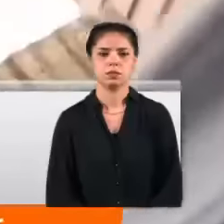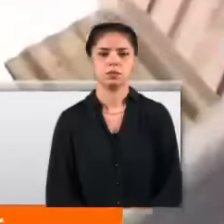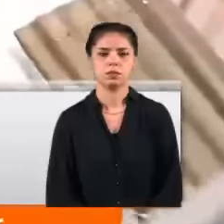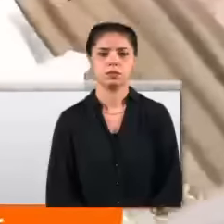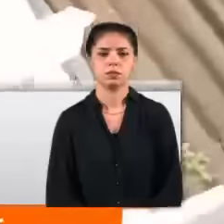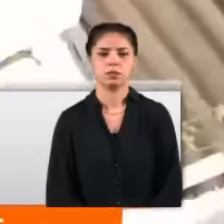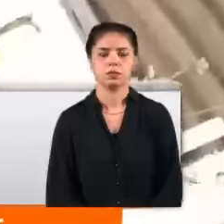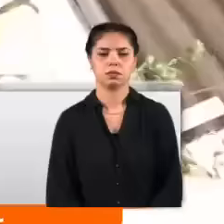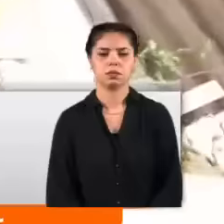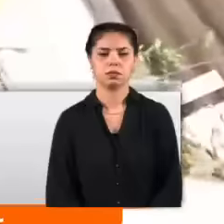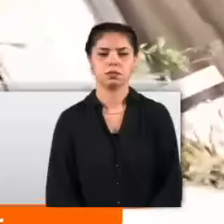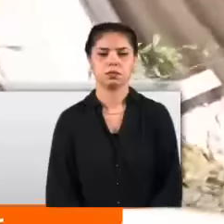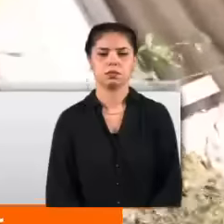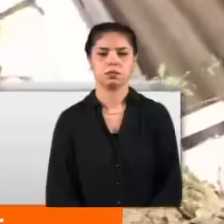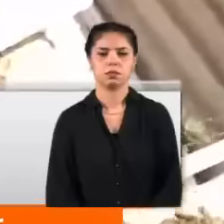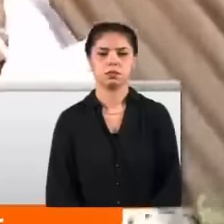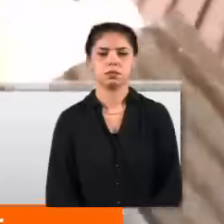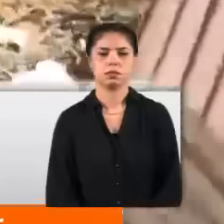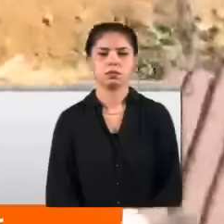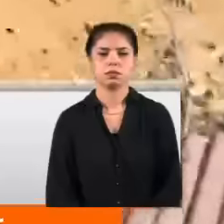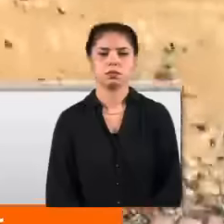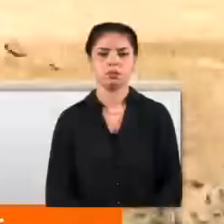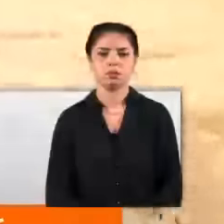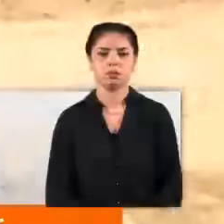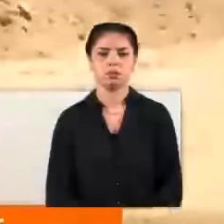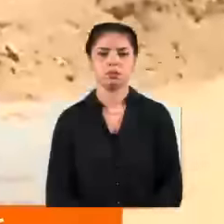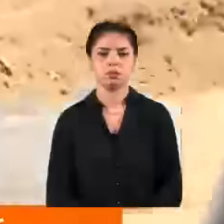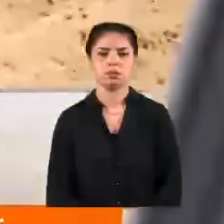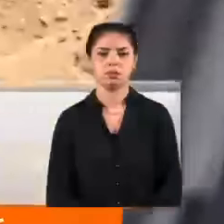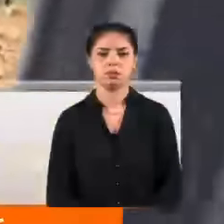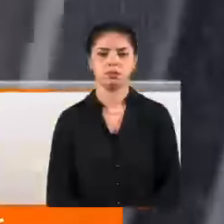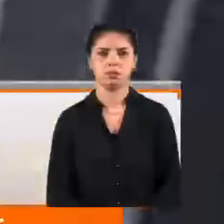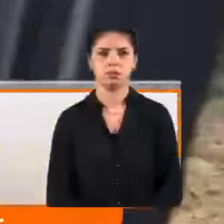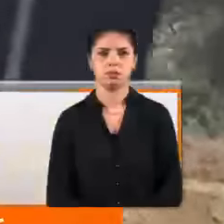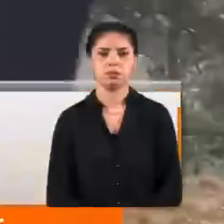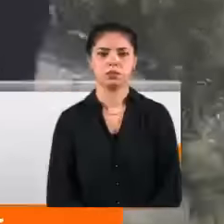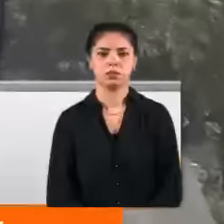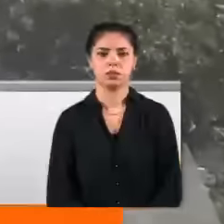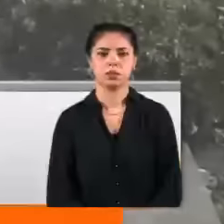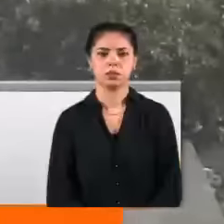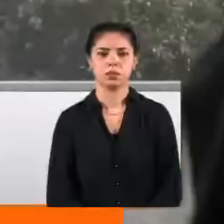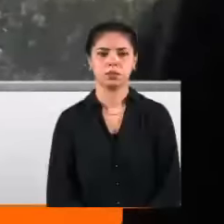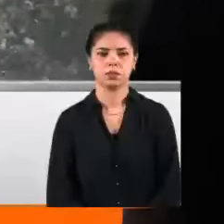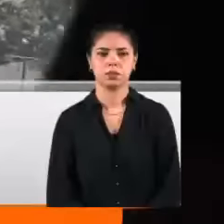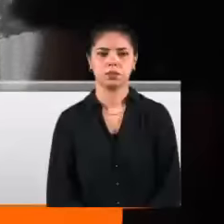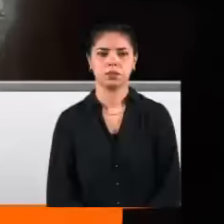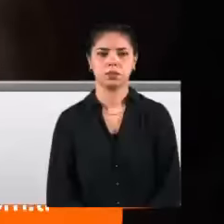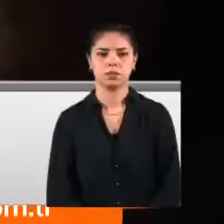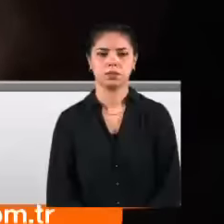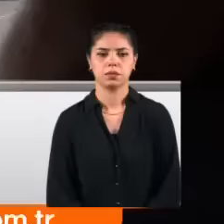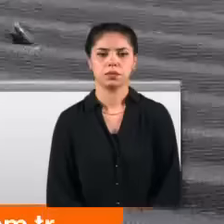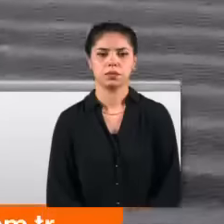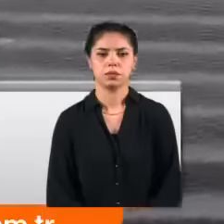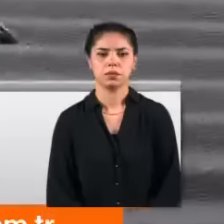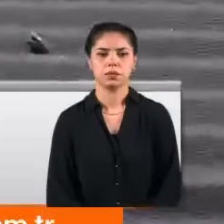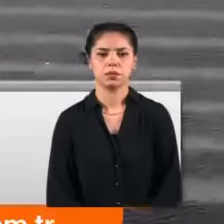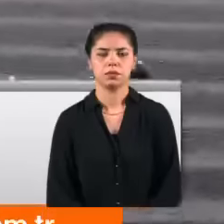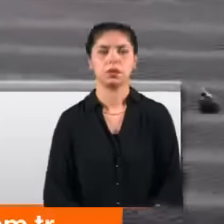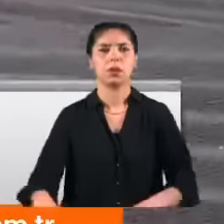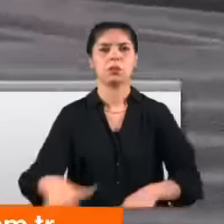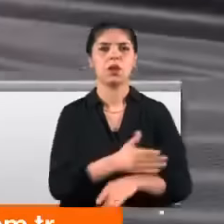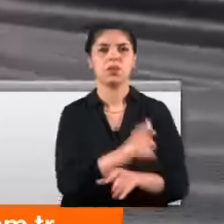bir şiddetli yağmurun sonrasında bu evler hepsi aşağı kayma tehlikesiyle, ölüm tehlikesiyle birebir yaşayacağız yani.